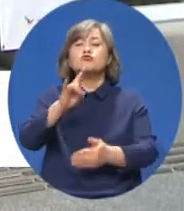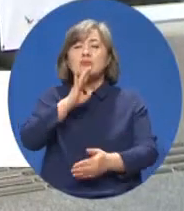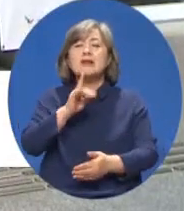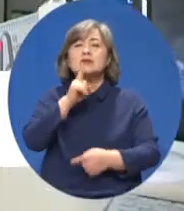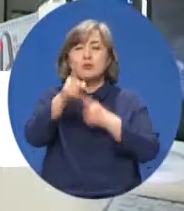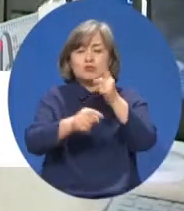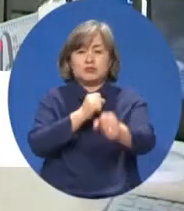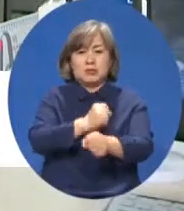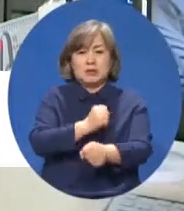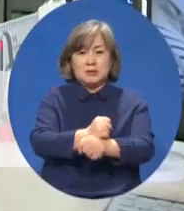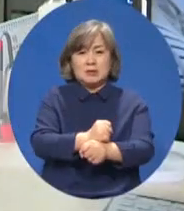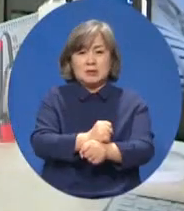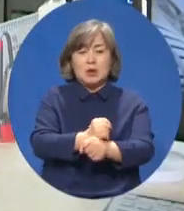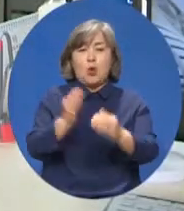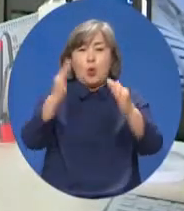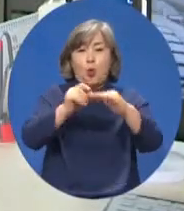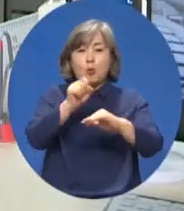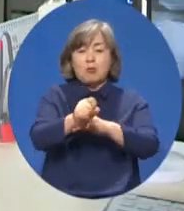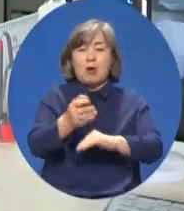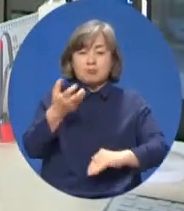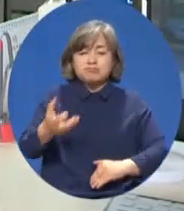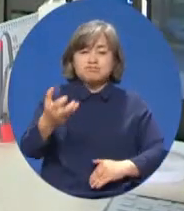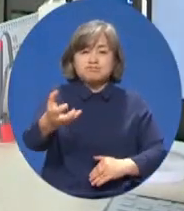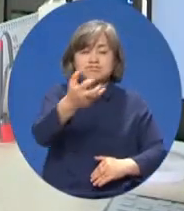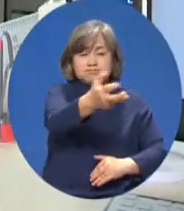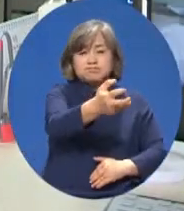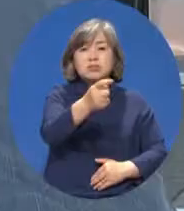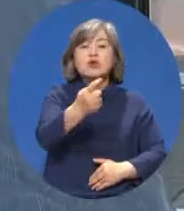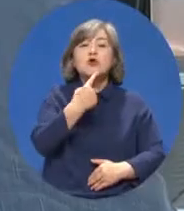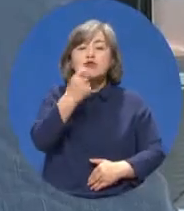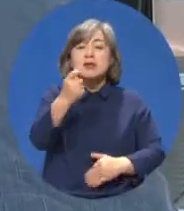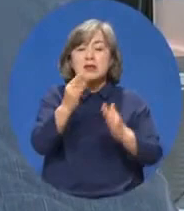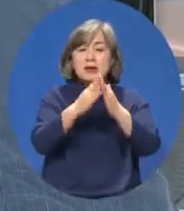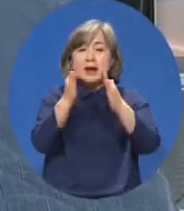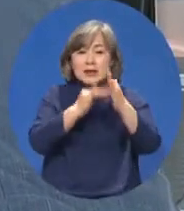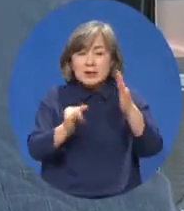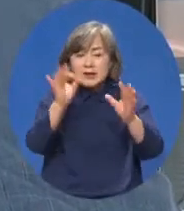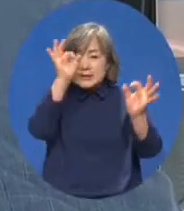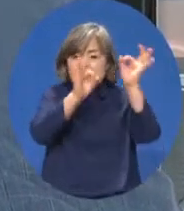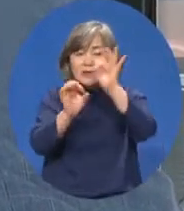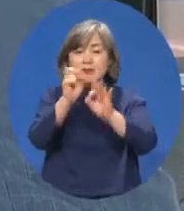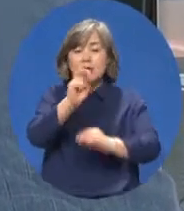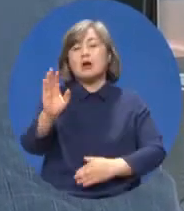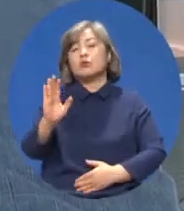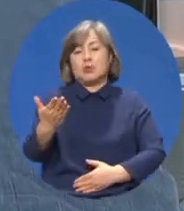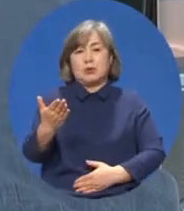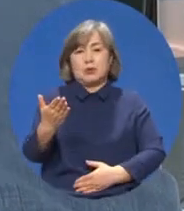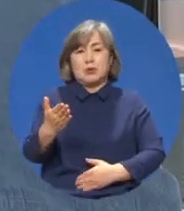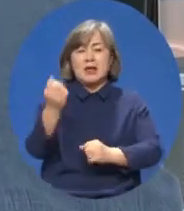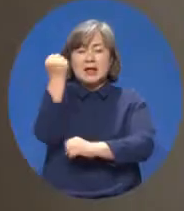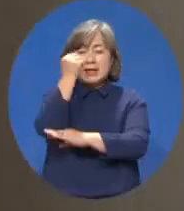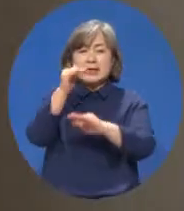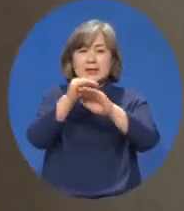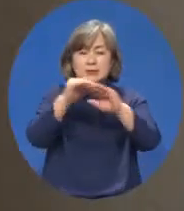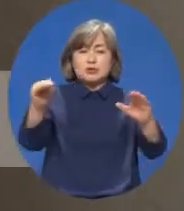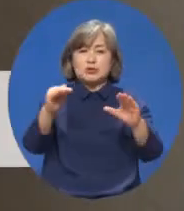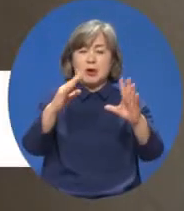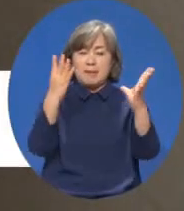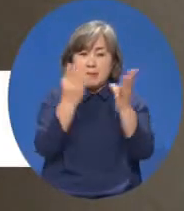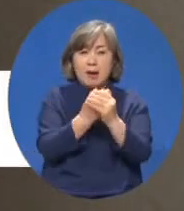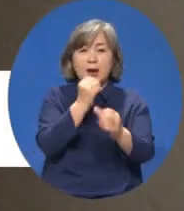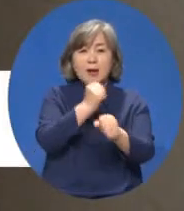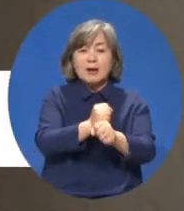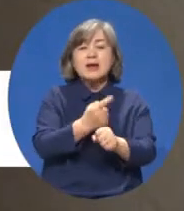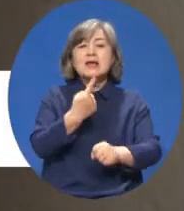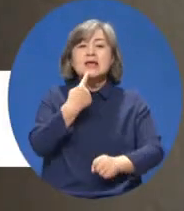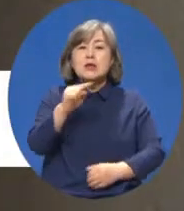겁니다. 공무원이 돌아다니면서 위기 가정을 발굴이라도 해야 하는 상황이 된 것. 기준을 대폭 완화해